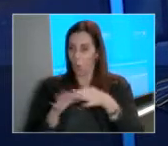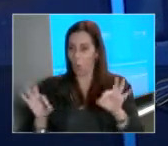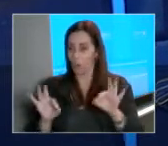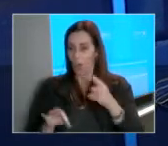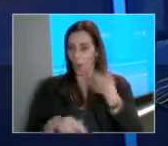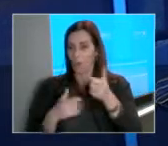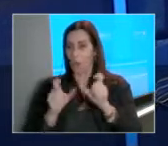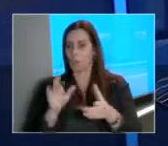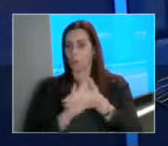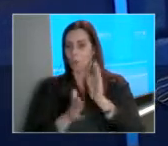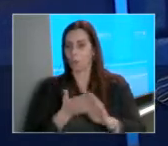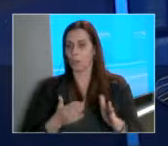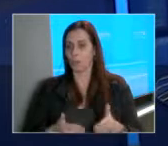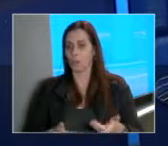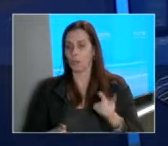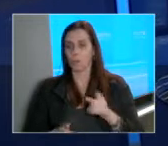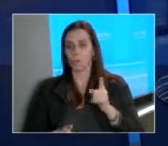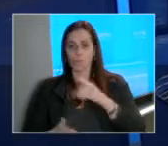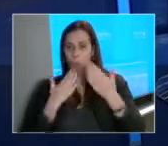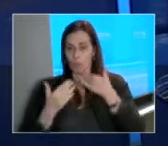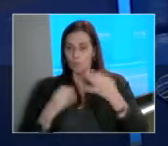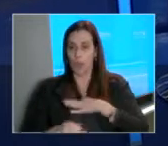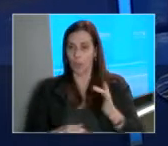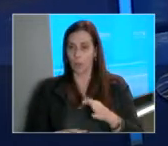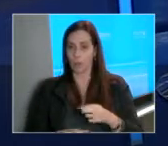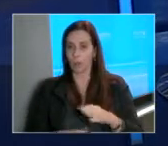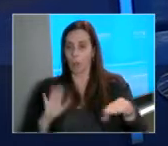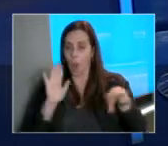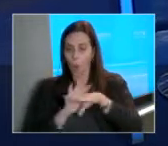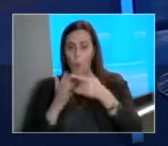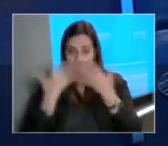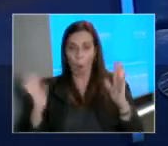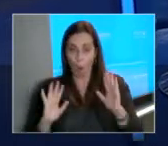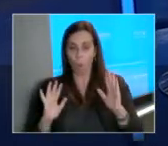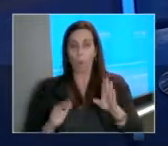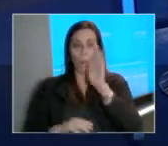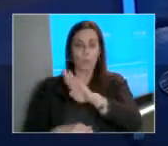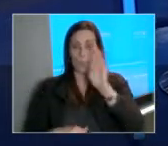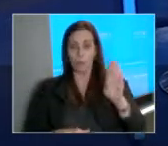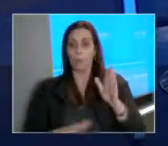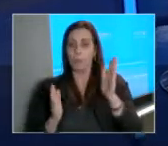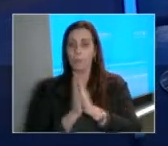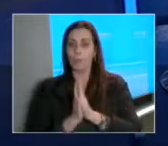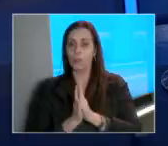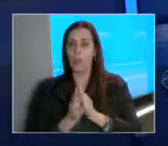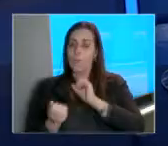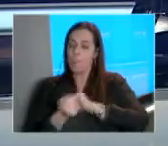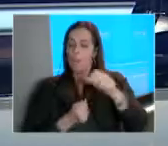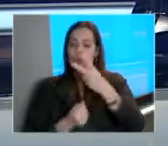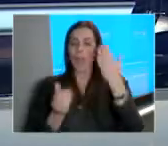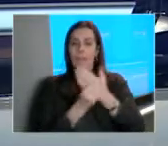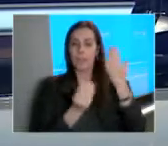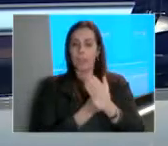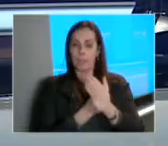לתת לו חסינות, נקודה. מה, זה לא הדיון. אבל זה לא הדיון שלנו. החוק ברור. בנימין נתניהו מבקש מחיקה של שני